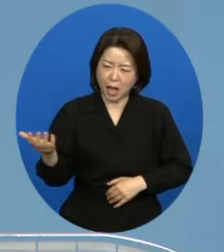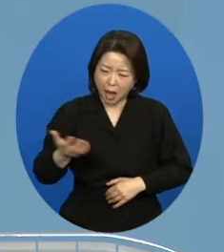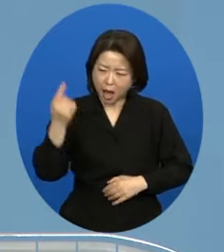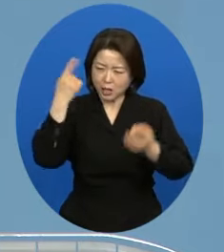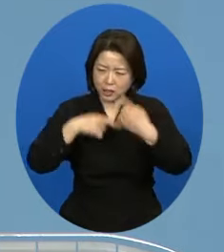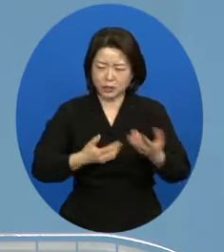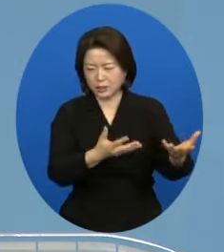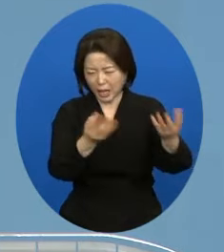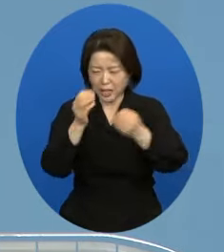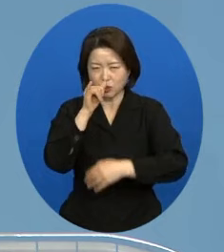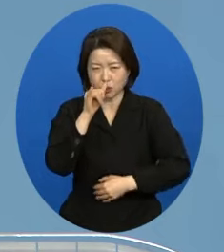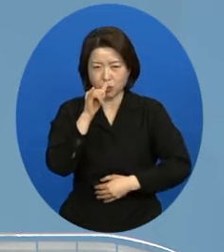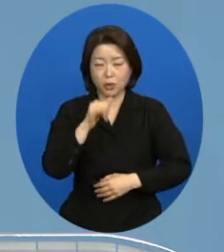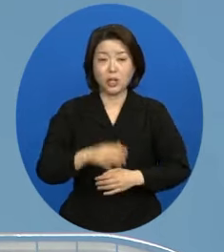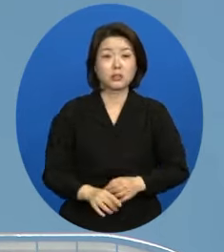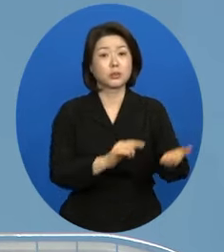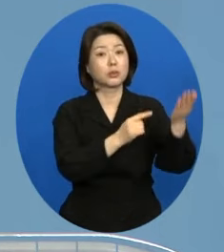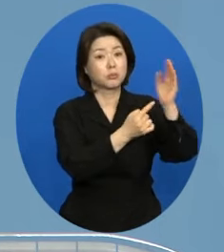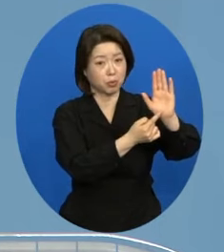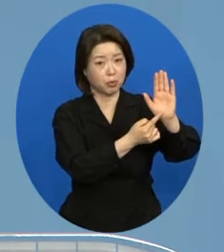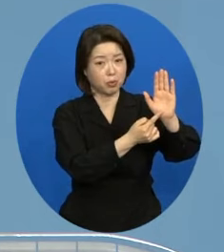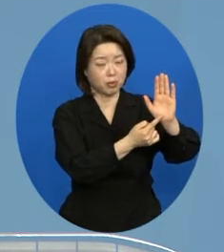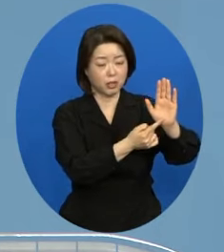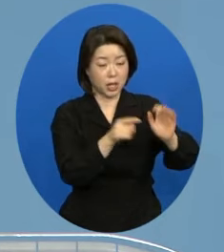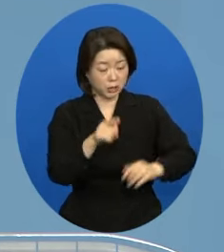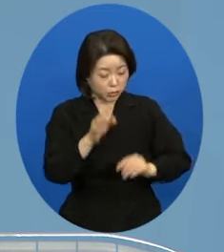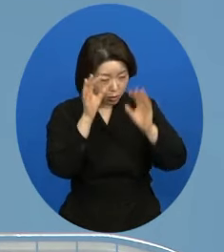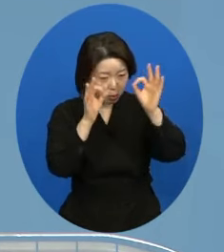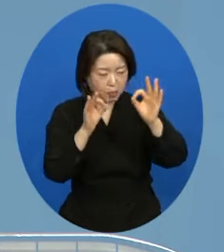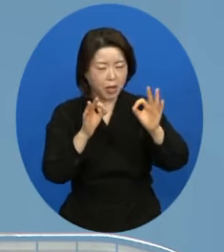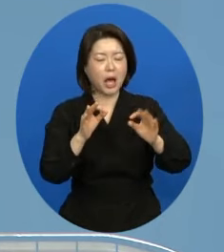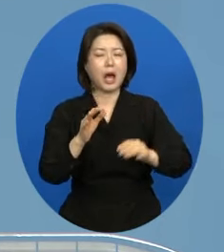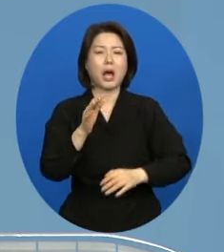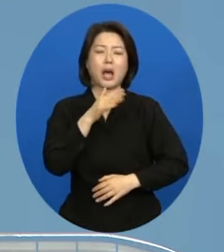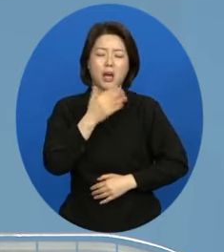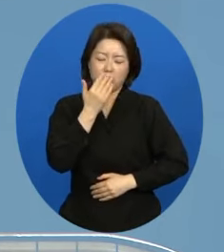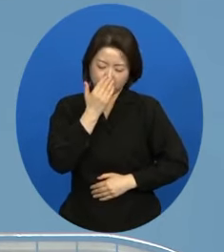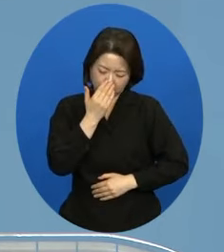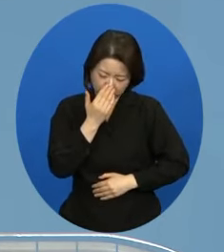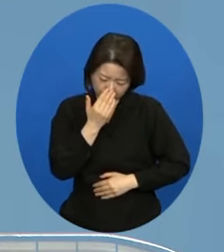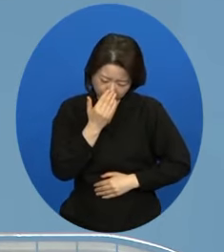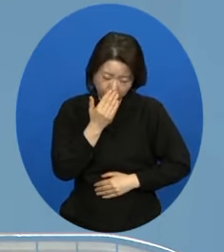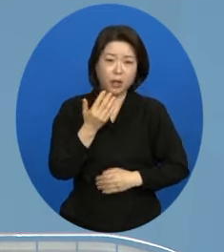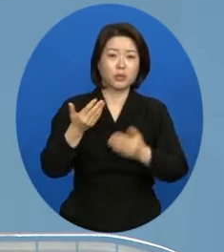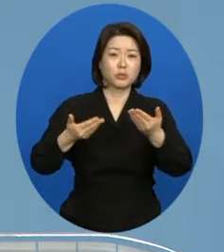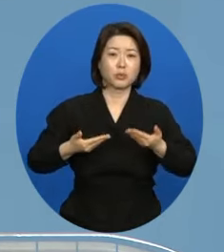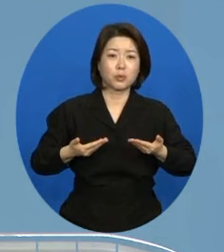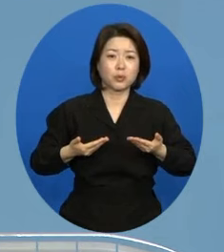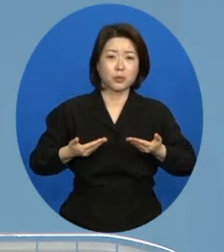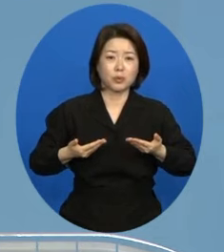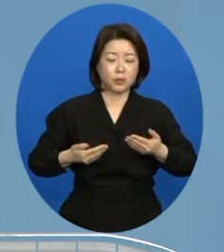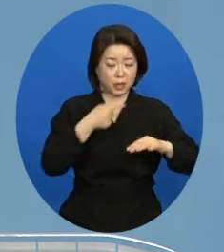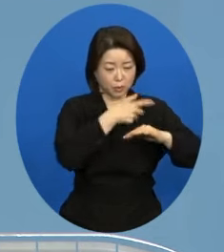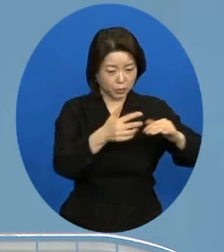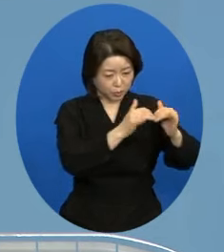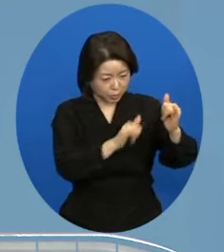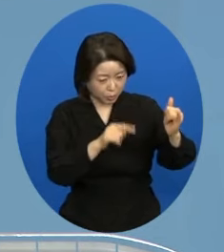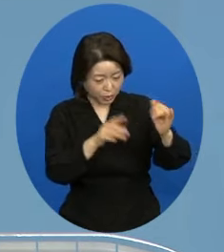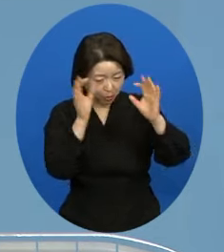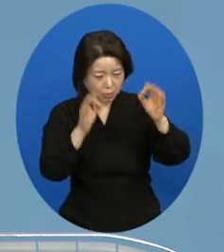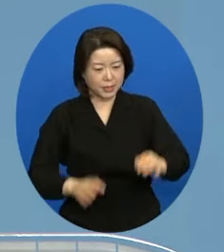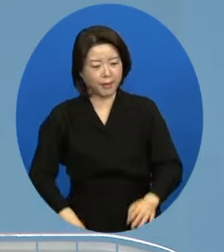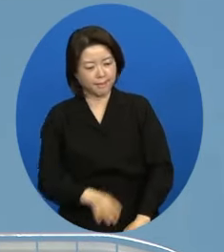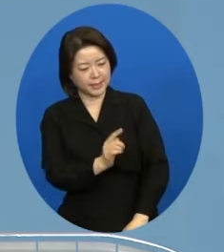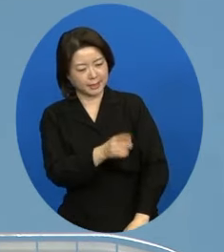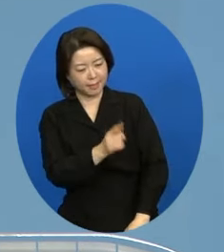보여주죠 그래서 이것이 우리를 굉장히 겸손케 합니다 여러분이 족보를 묵상해 보면요 야 이런 놈도 있네라고